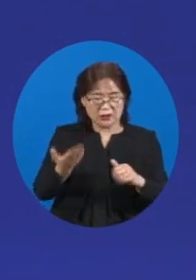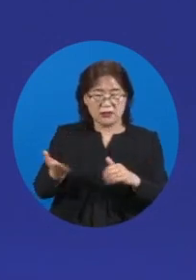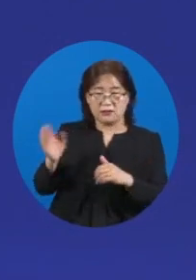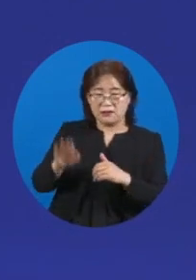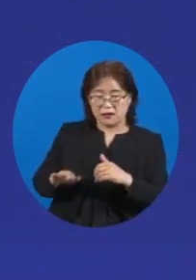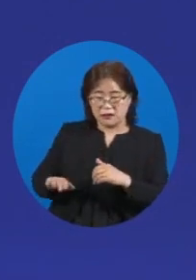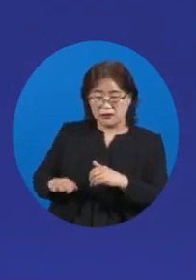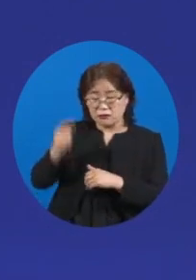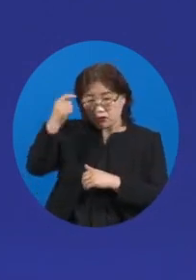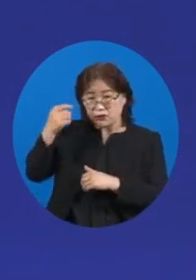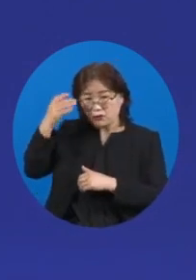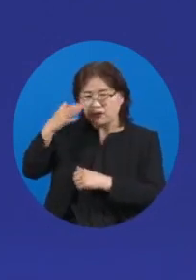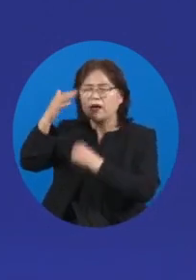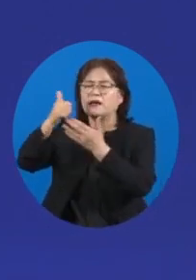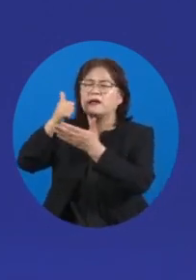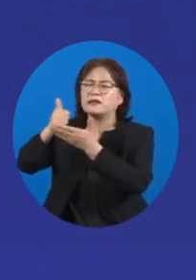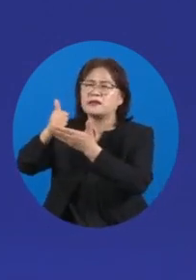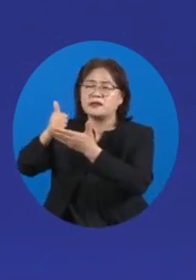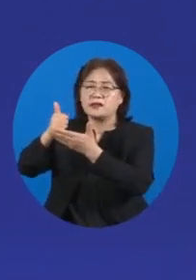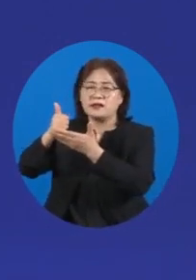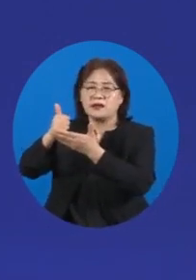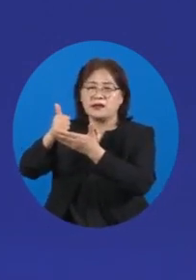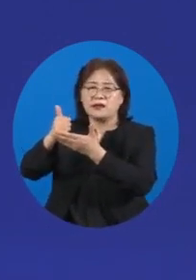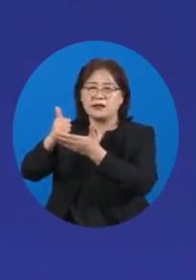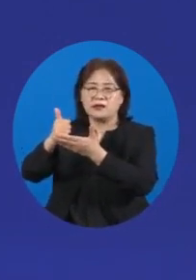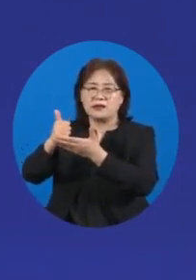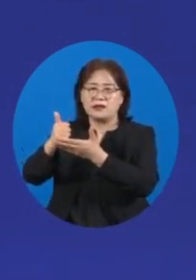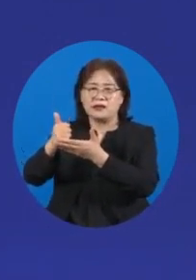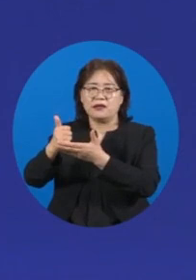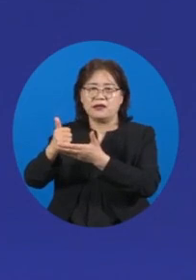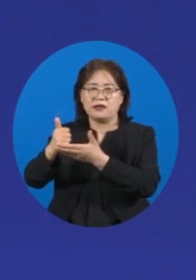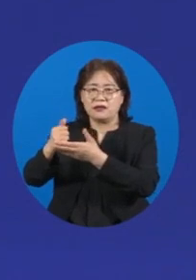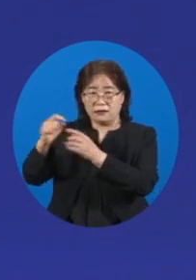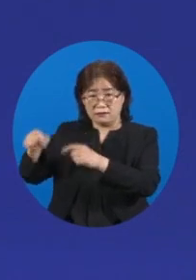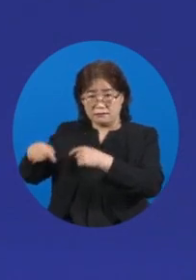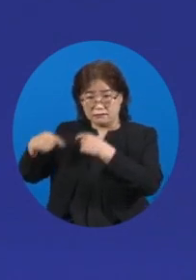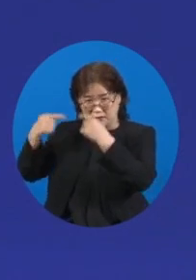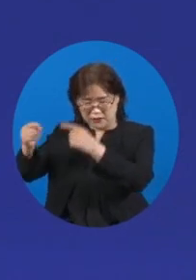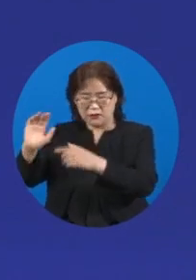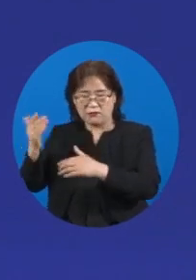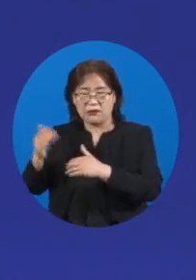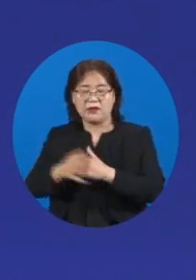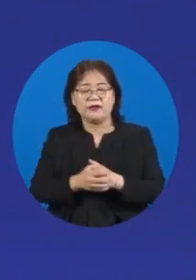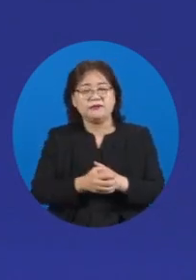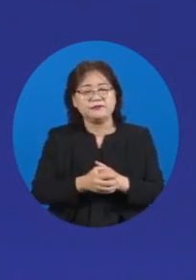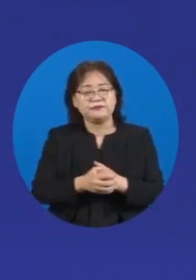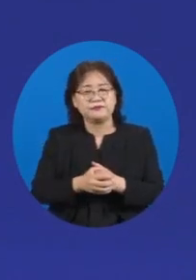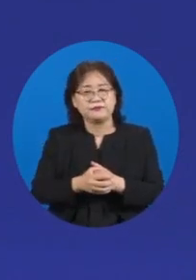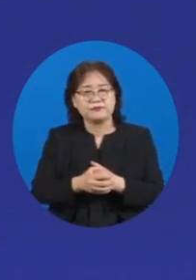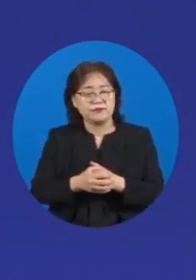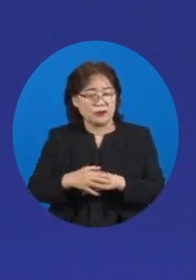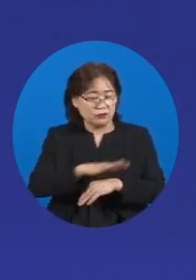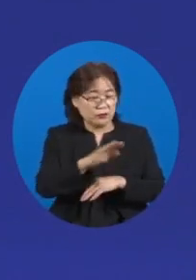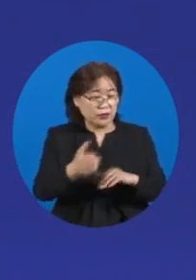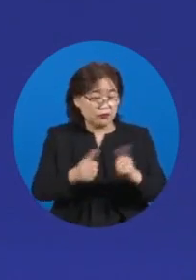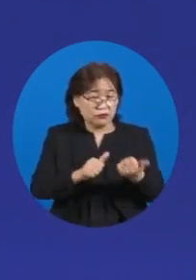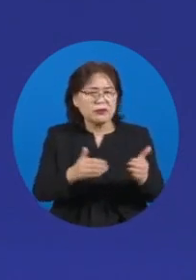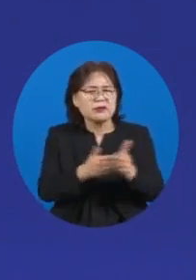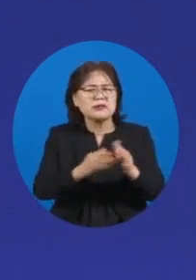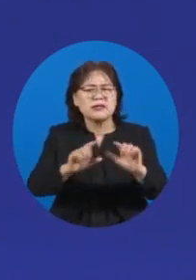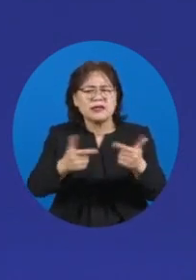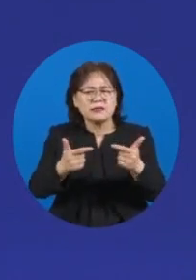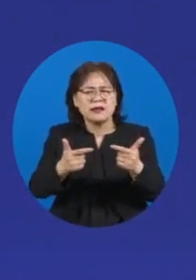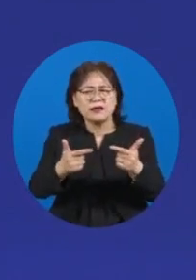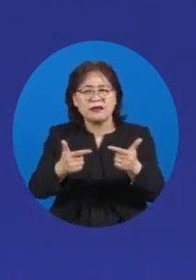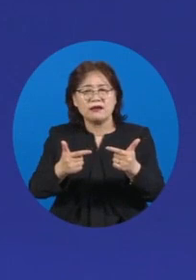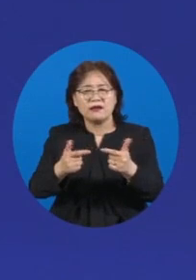다시 하나님의 품으로 돌아가는 것임 하지만 우리에게 있어서 죽음은 끝이 아니라